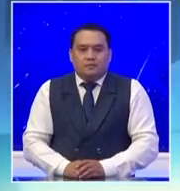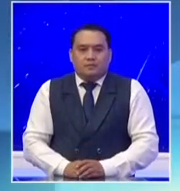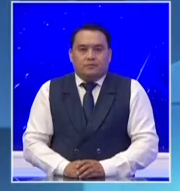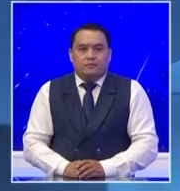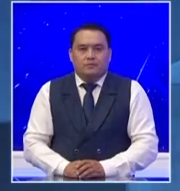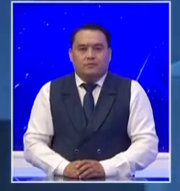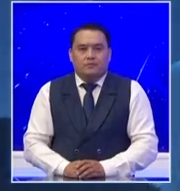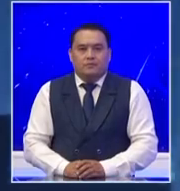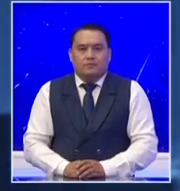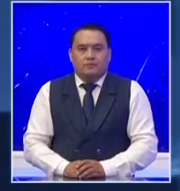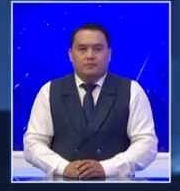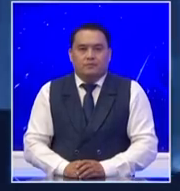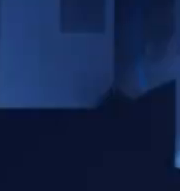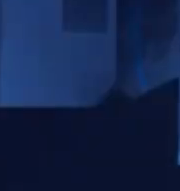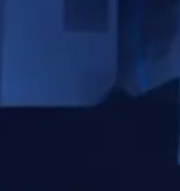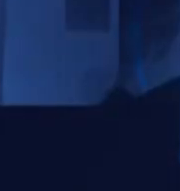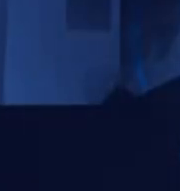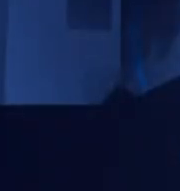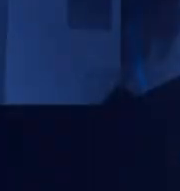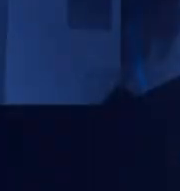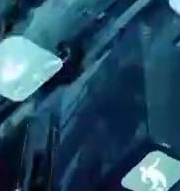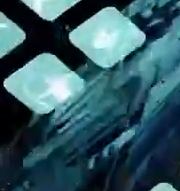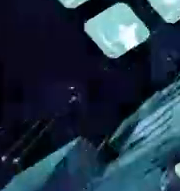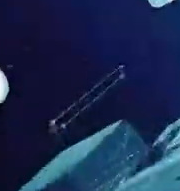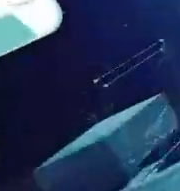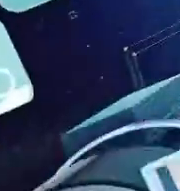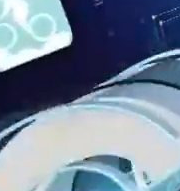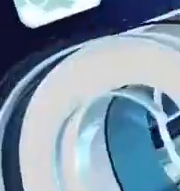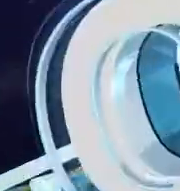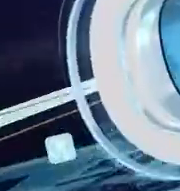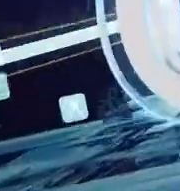Алексей Цой по материалам интернет-ресурсов.